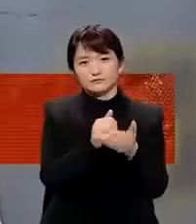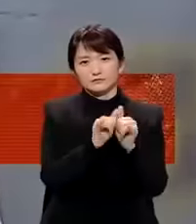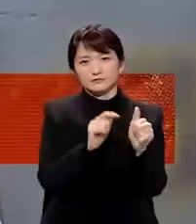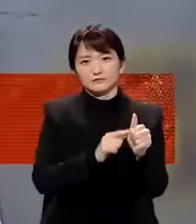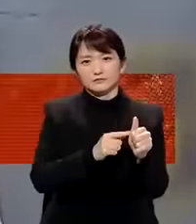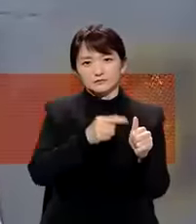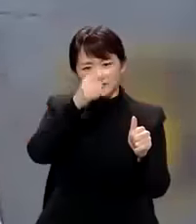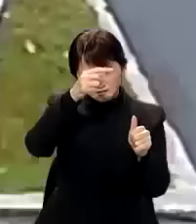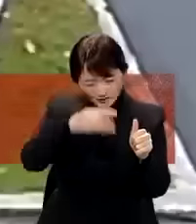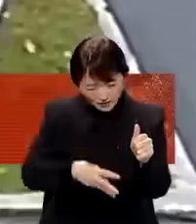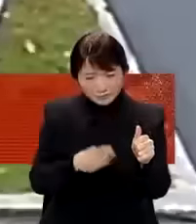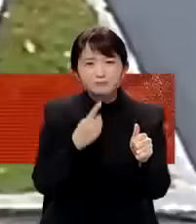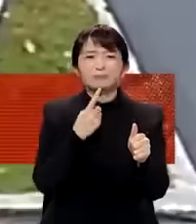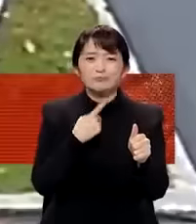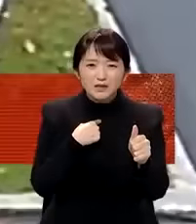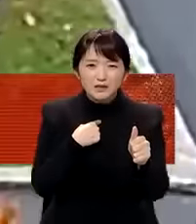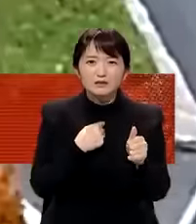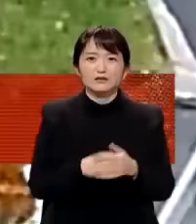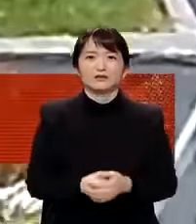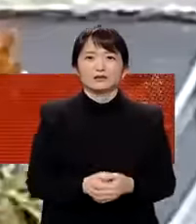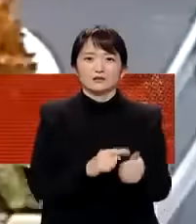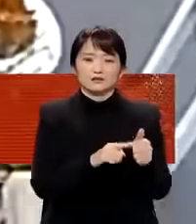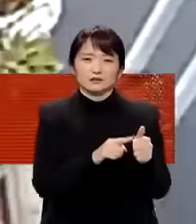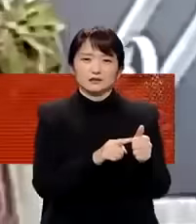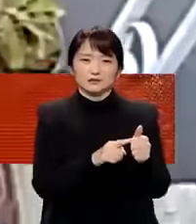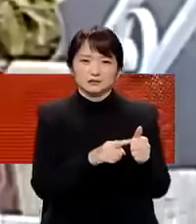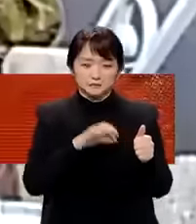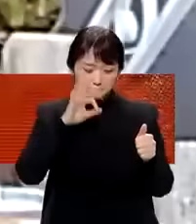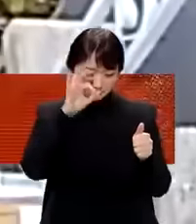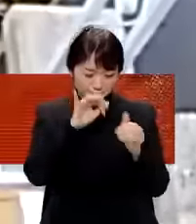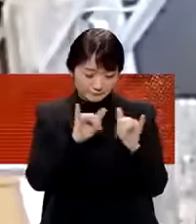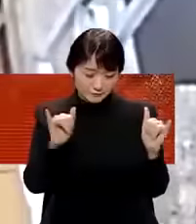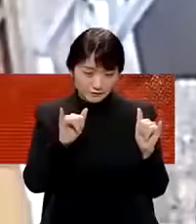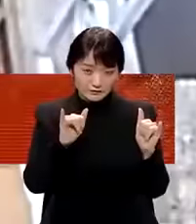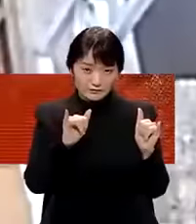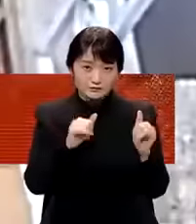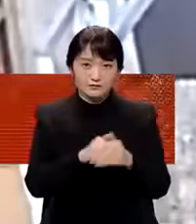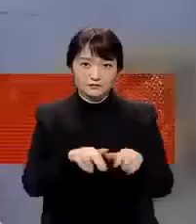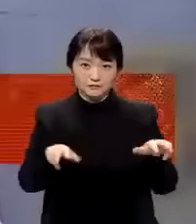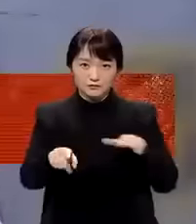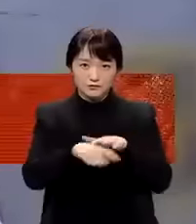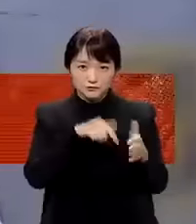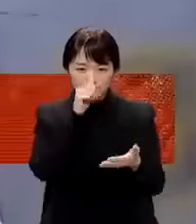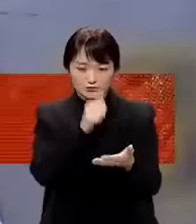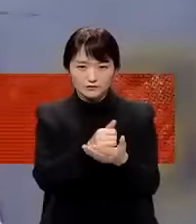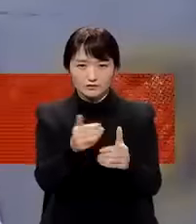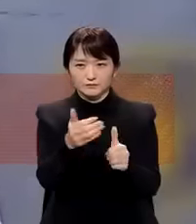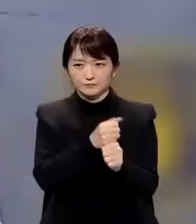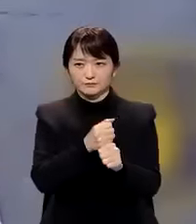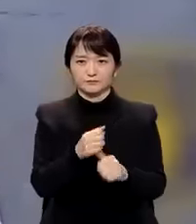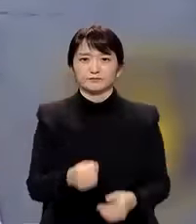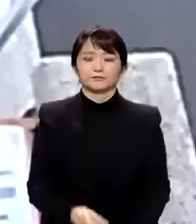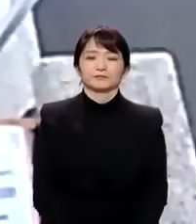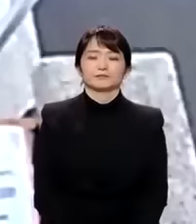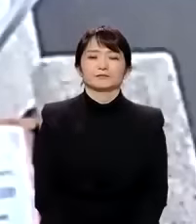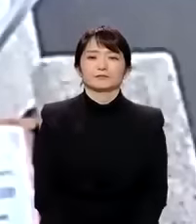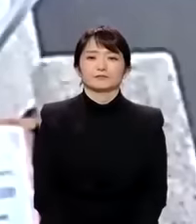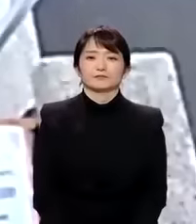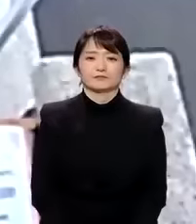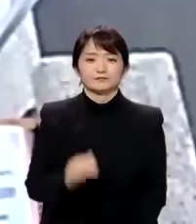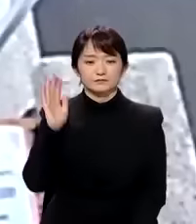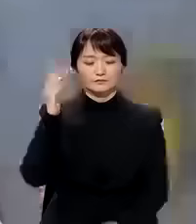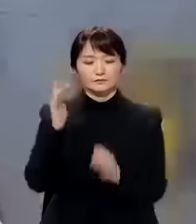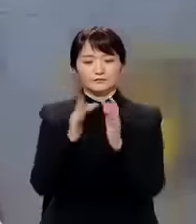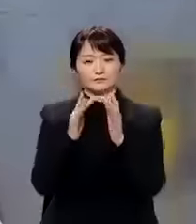차례 범죄 전력이 있어서 경찰들의 주요 인물 중 하나였고요 이번 에도 절대로 됐다고 합니다 예 민경 합동 자 다음은 최근